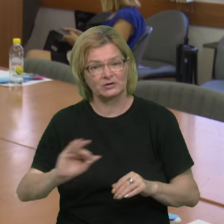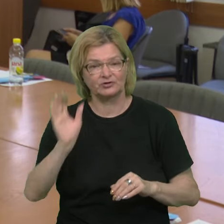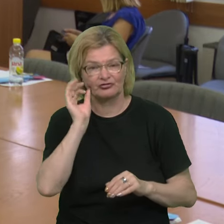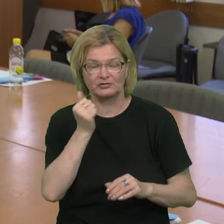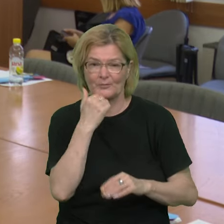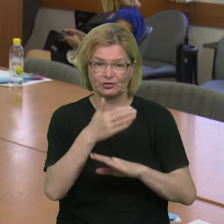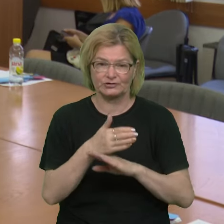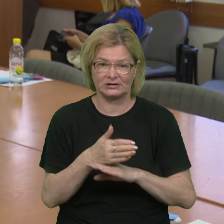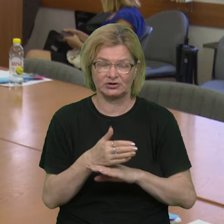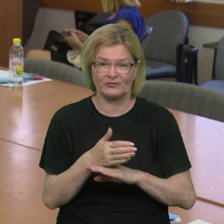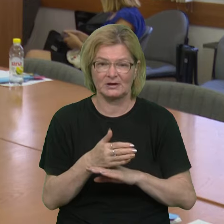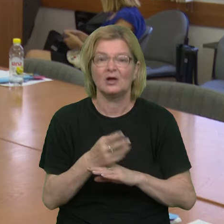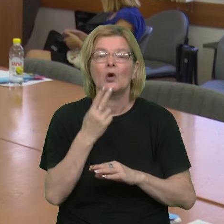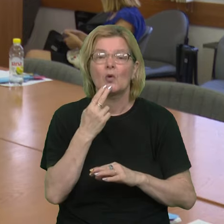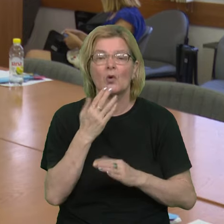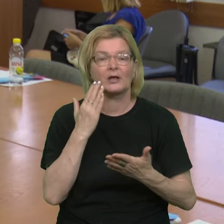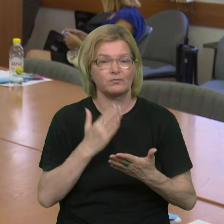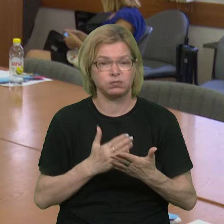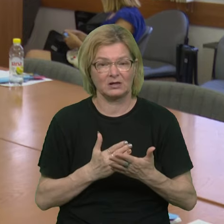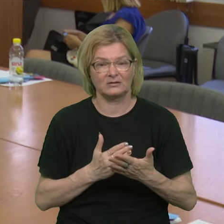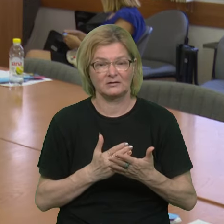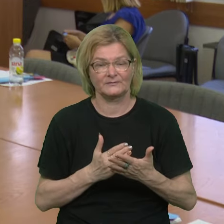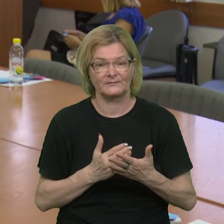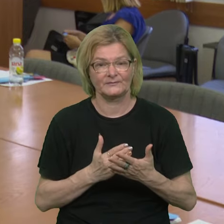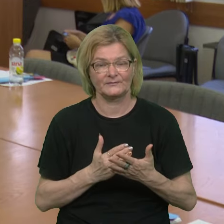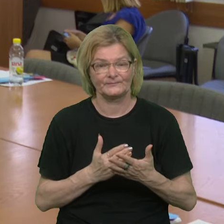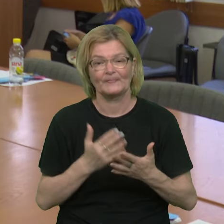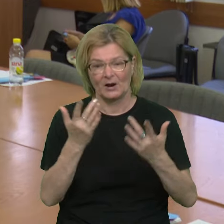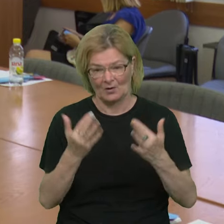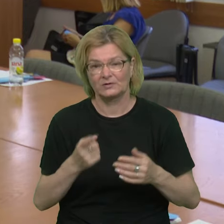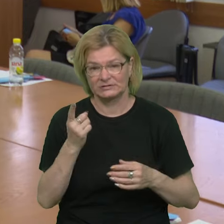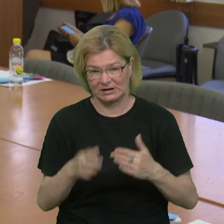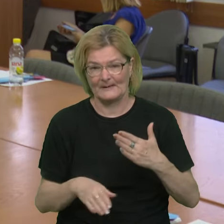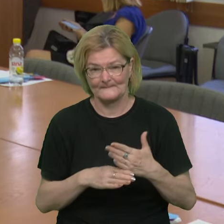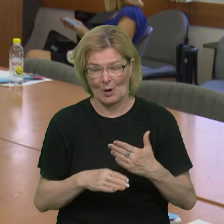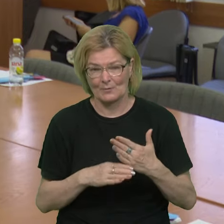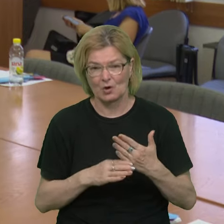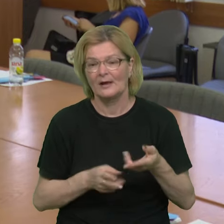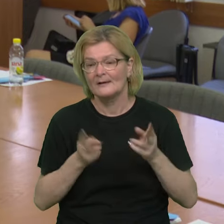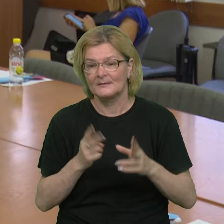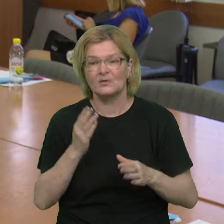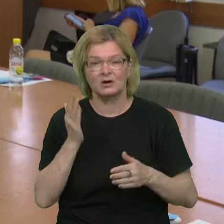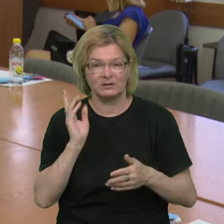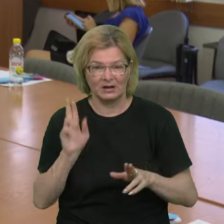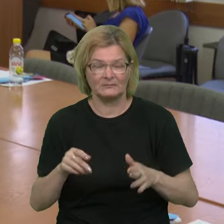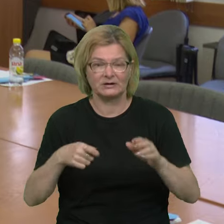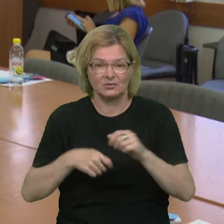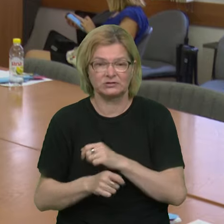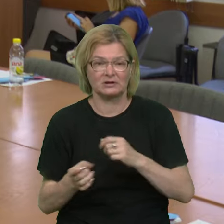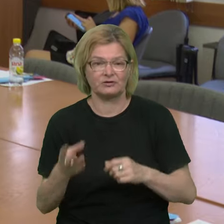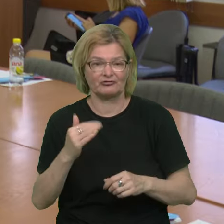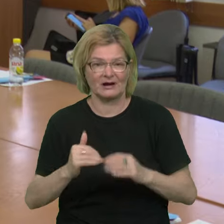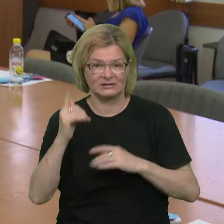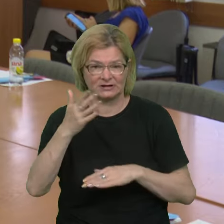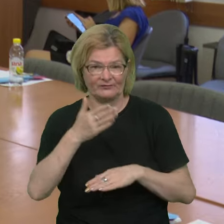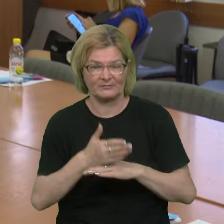te specifičnosti ženskog poduzetništva koje bi, da ukoliko se njima pomogne, mogli bi imati